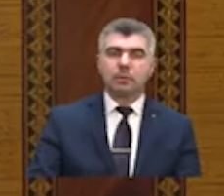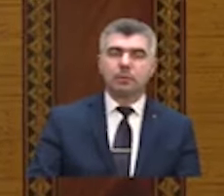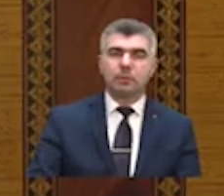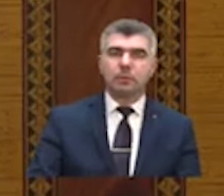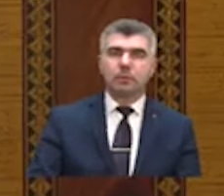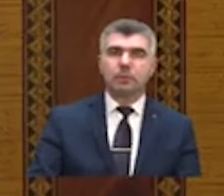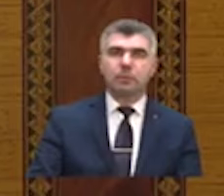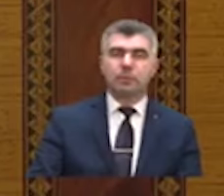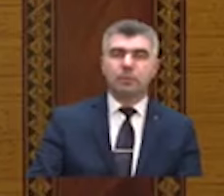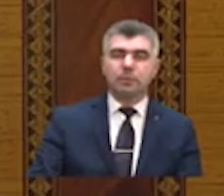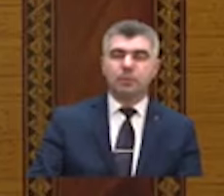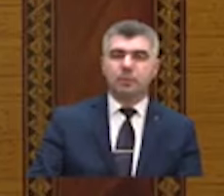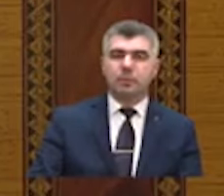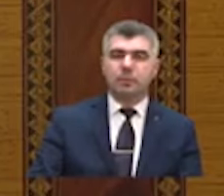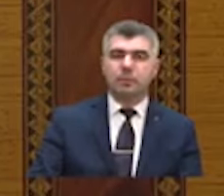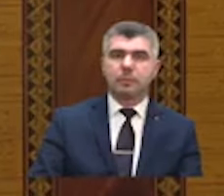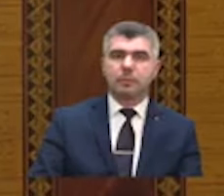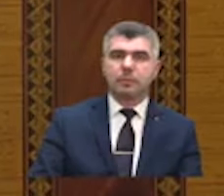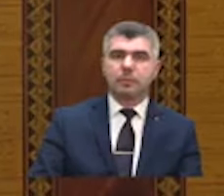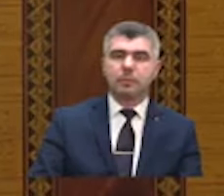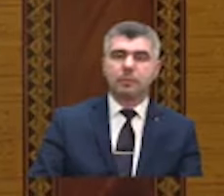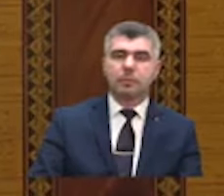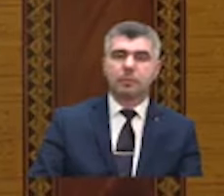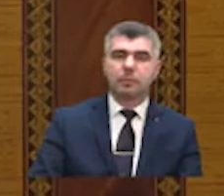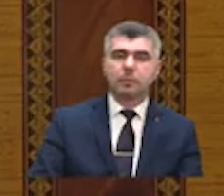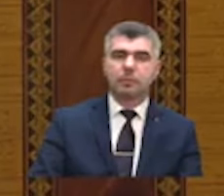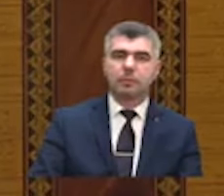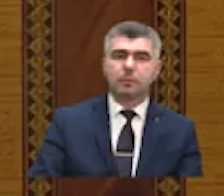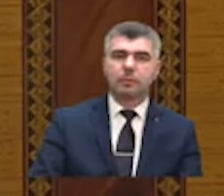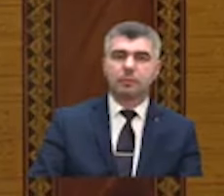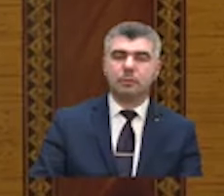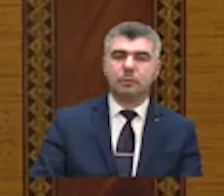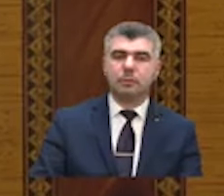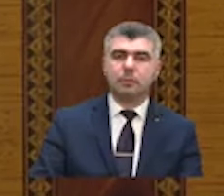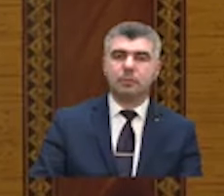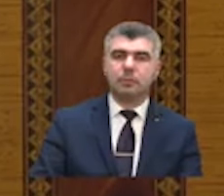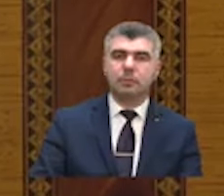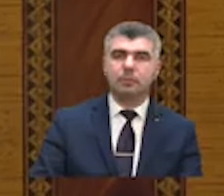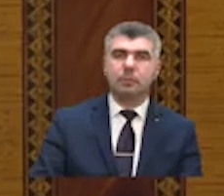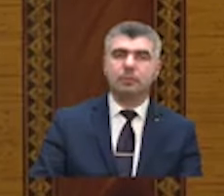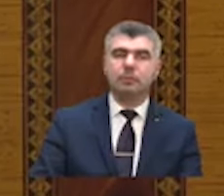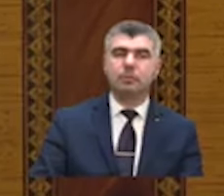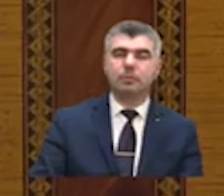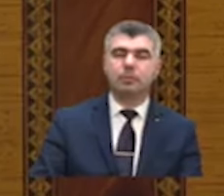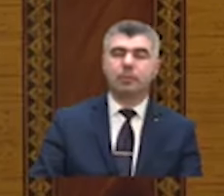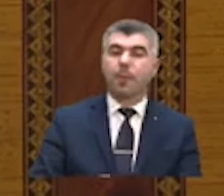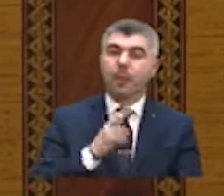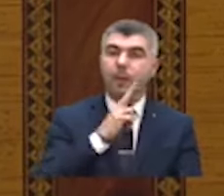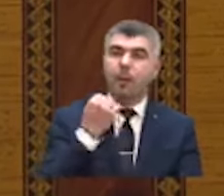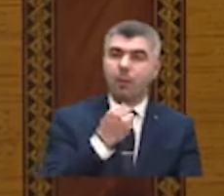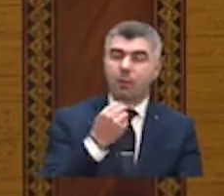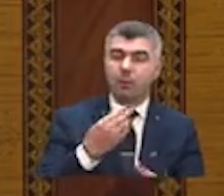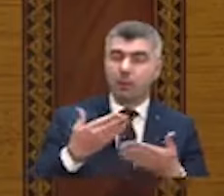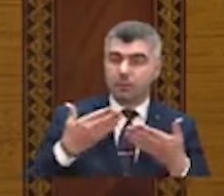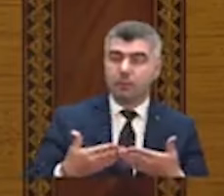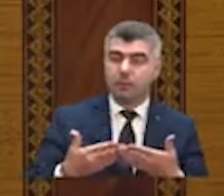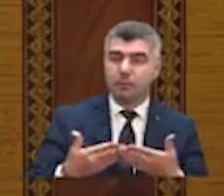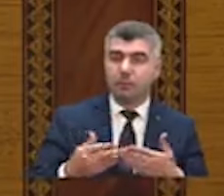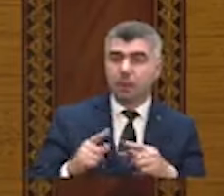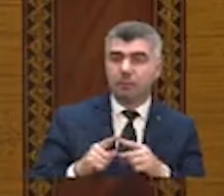دك ا اذا هذه حكومه اللي جات في واحد